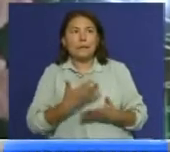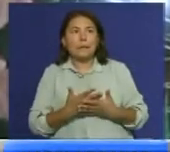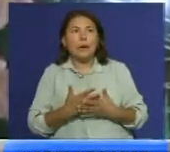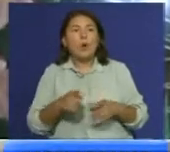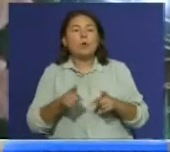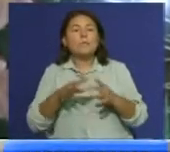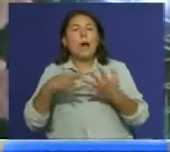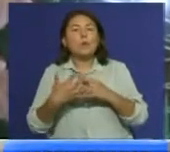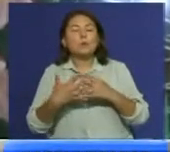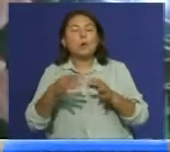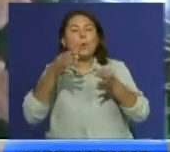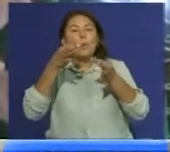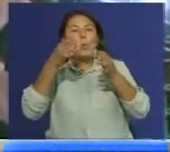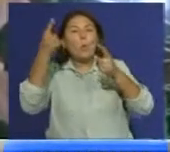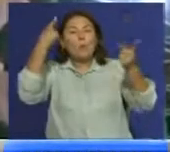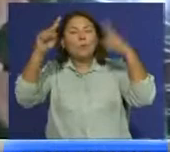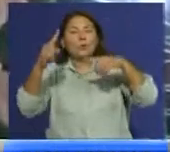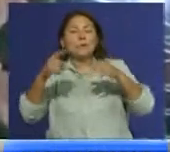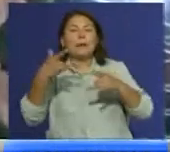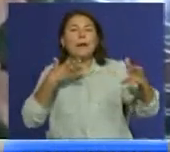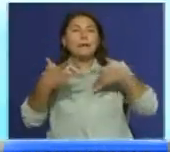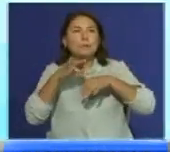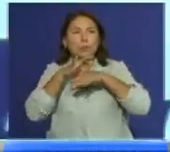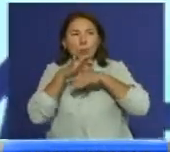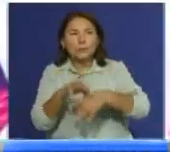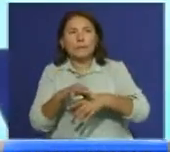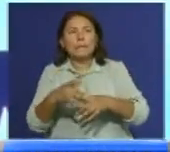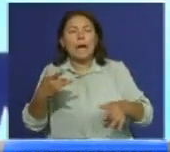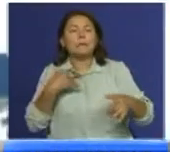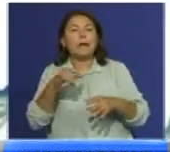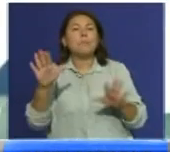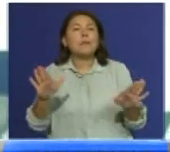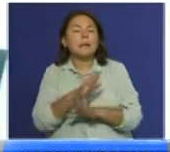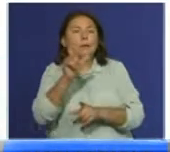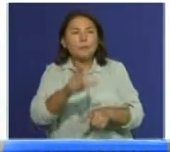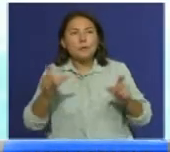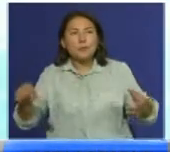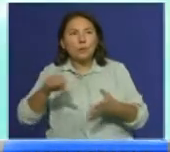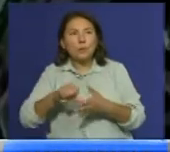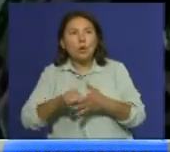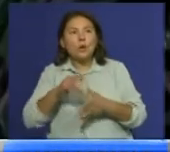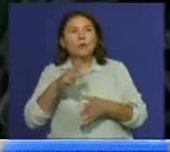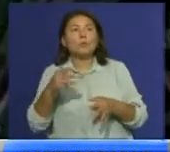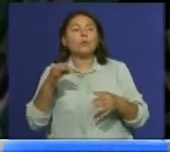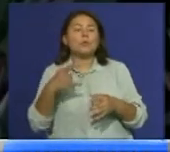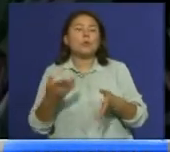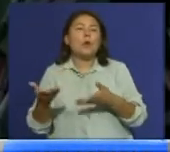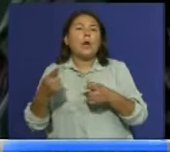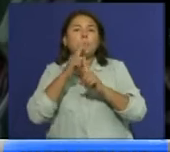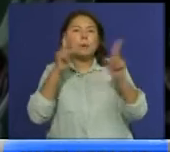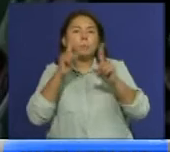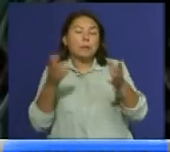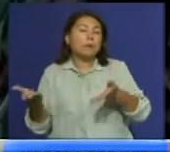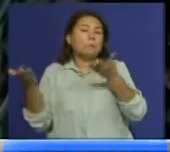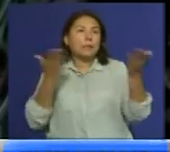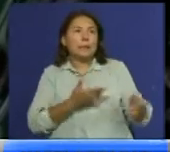Сондай ауыл өнерпаздарының қатысуымен гала-концерт өткізіліп, дәстүрлі ән мен эстрадалық шығармалар орындалды. Шараға ауданның түкпір-түкпірінен келген өнерпаздар